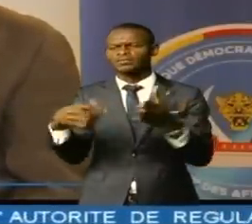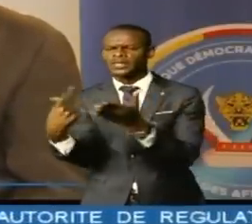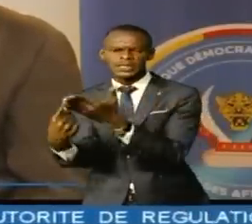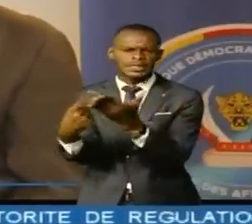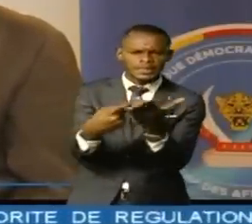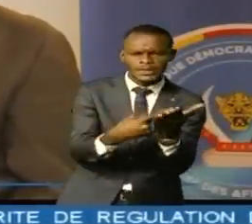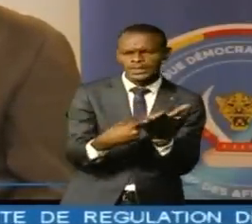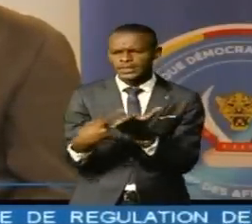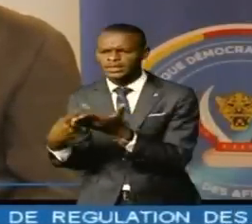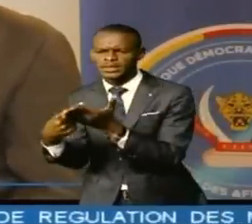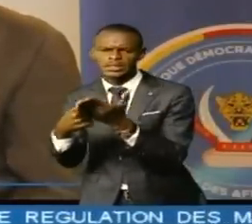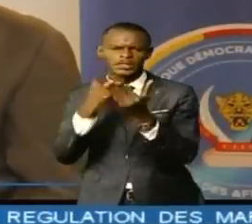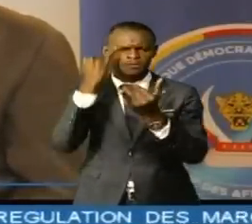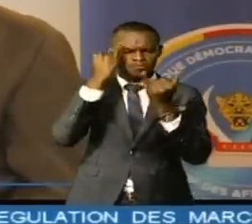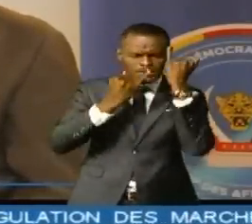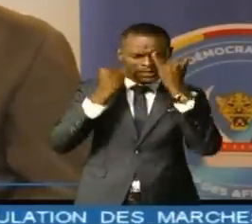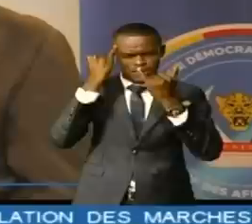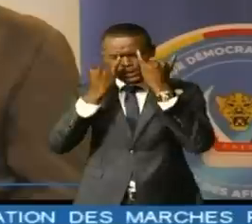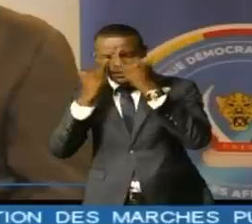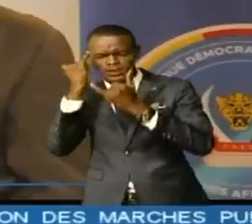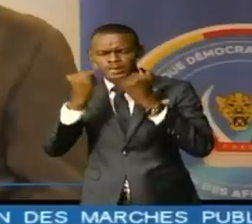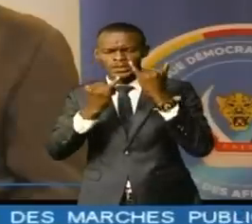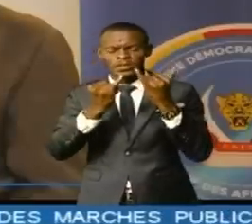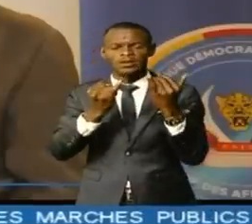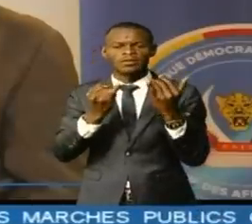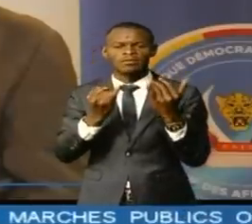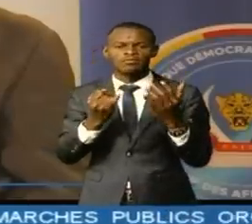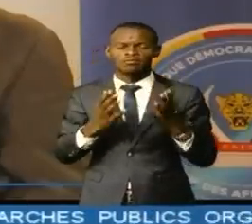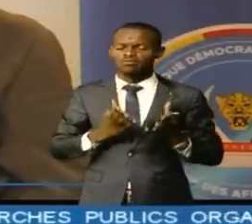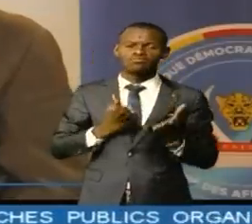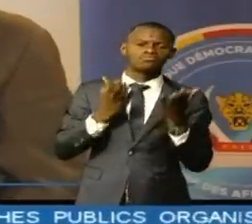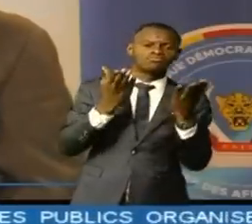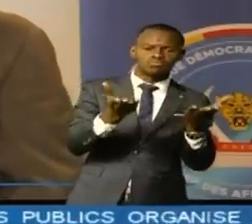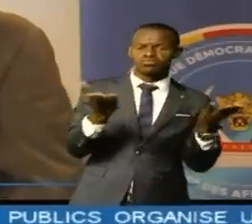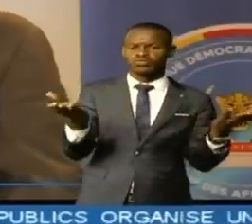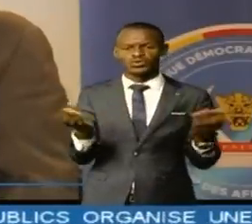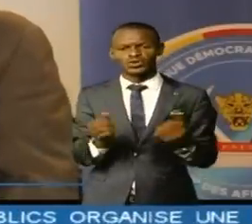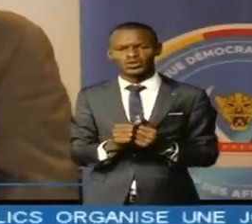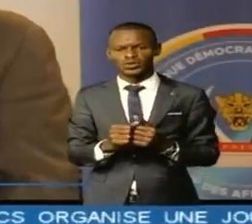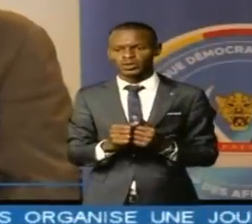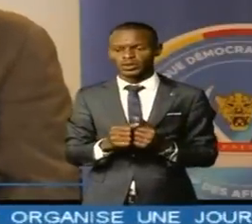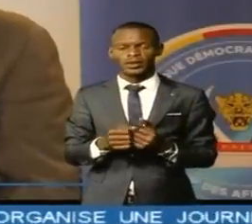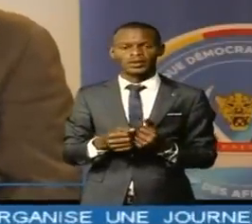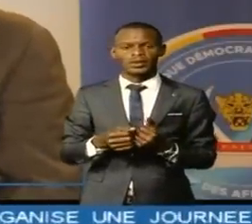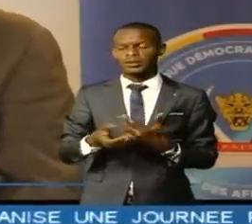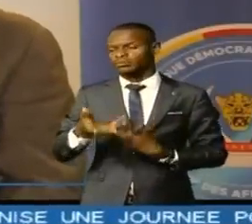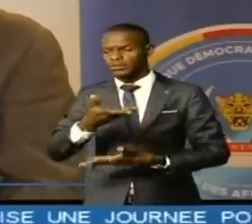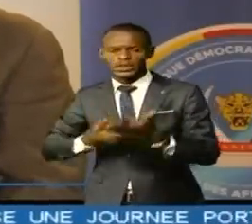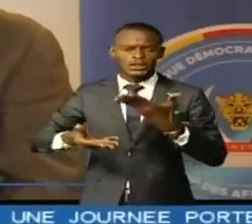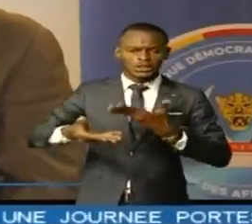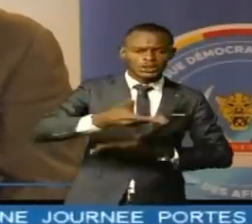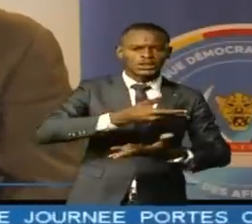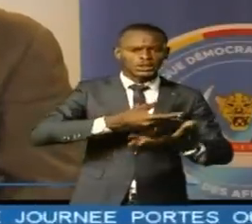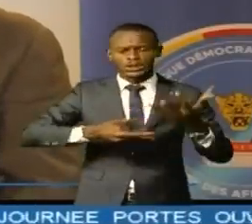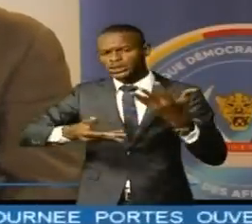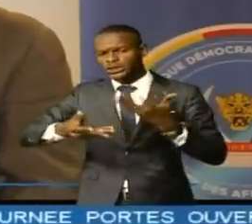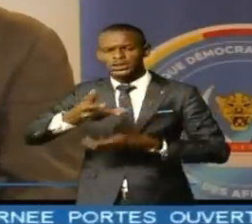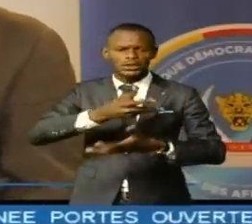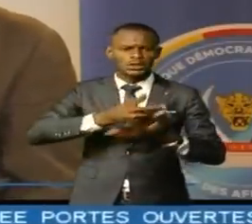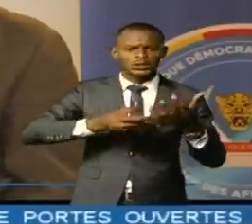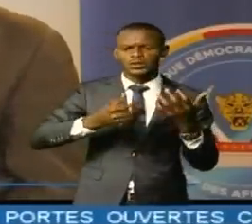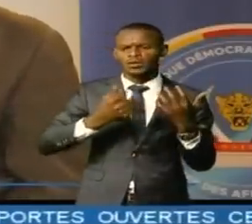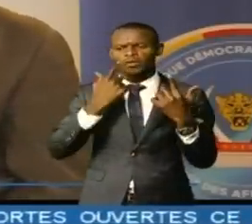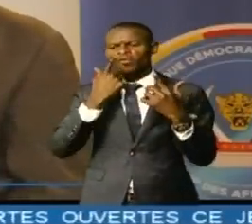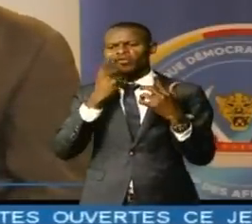des contributions spécifiques en termes de suggestions concrètes pour rencontrer les aspirations légitimes des